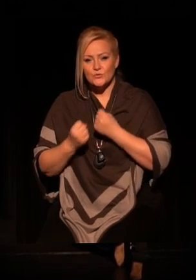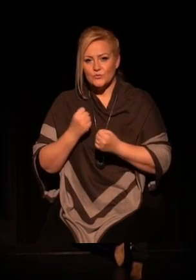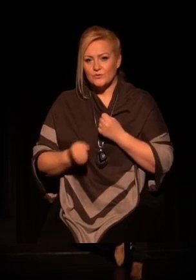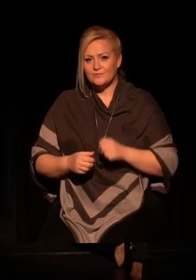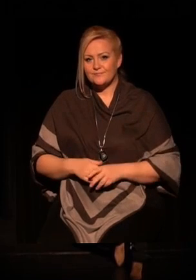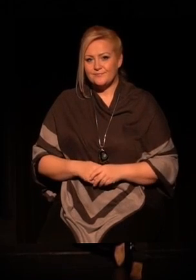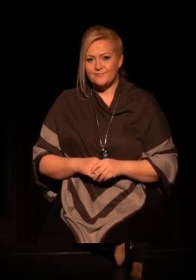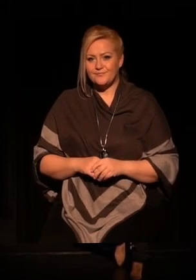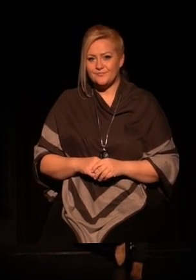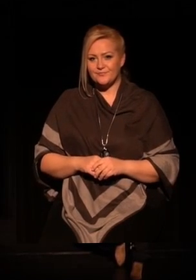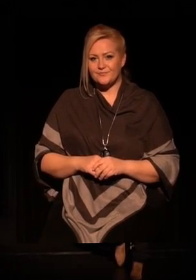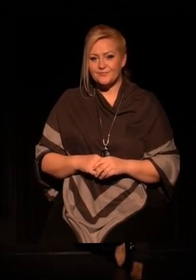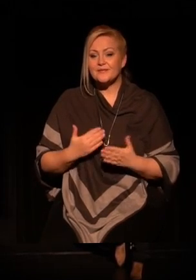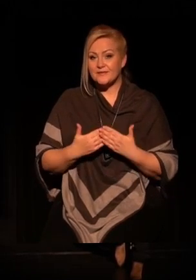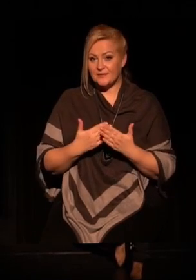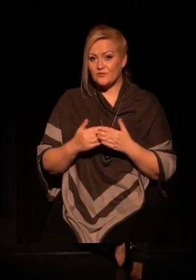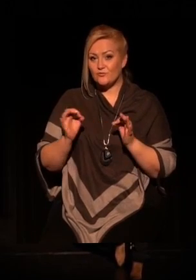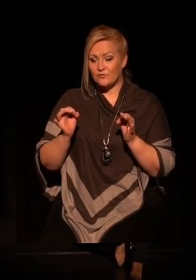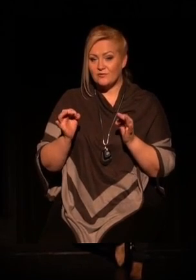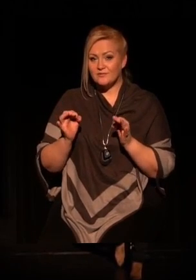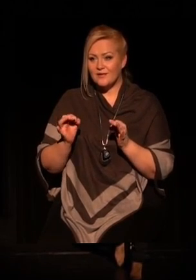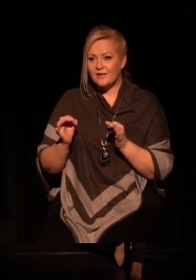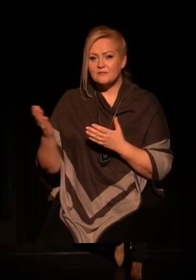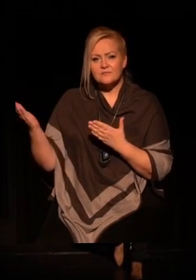Chciałbym was tak naprawdę zabrać